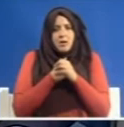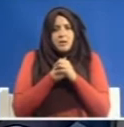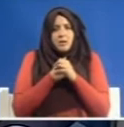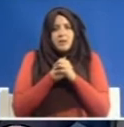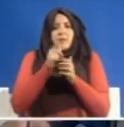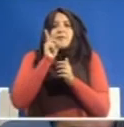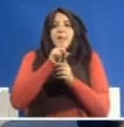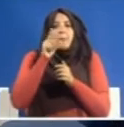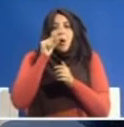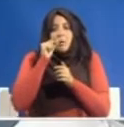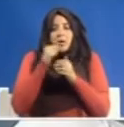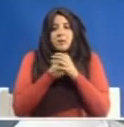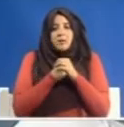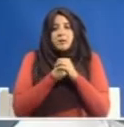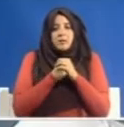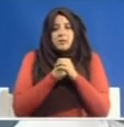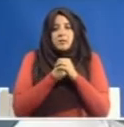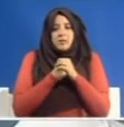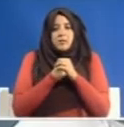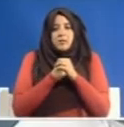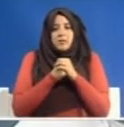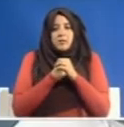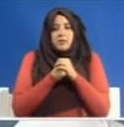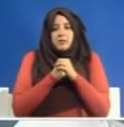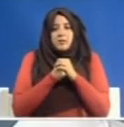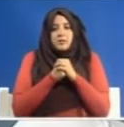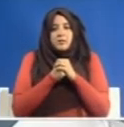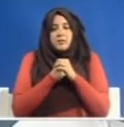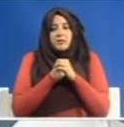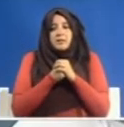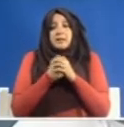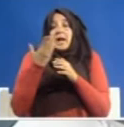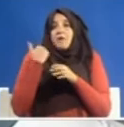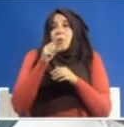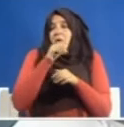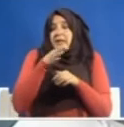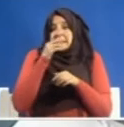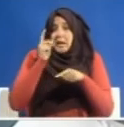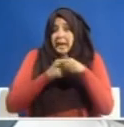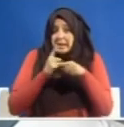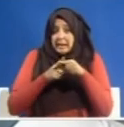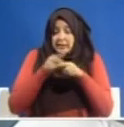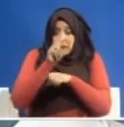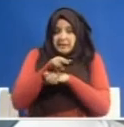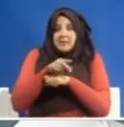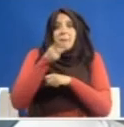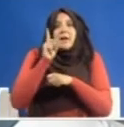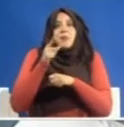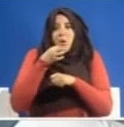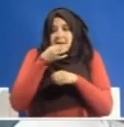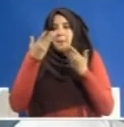للرجال والنساء، للذكور والاناث على السواء. كنت نهيتكم عن زيارة القبور، ألا فزوروها